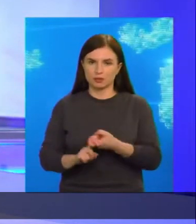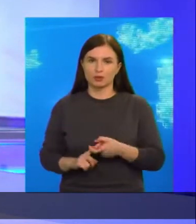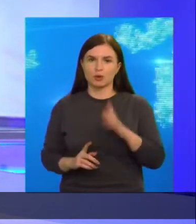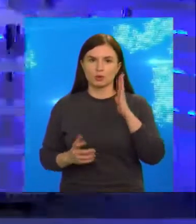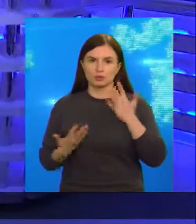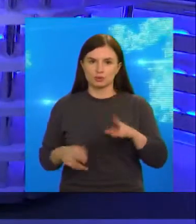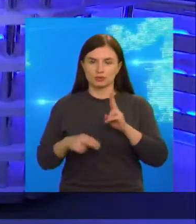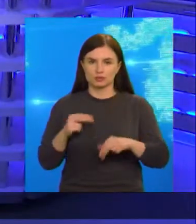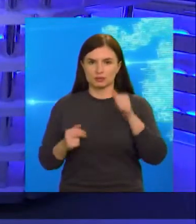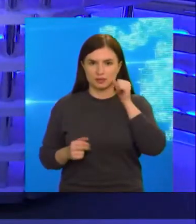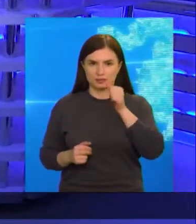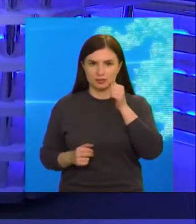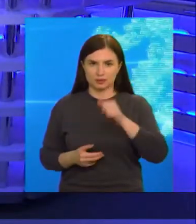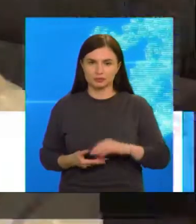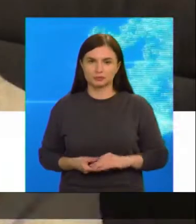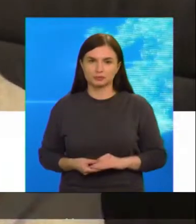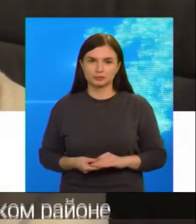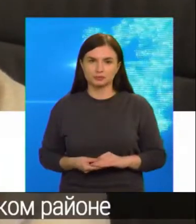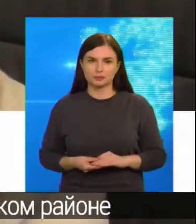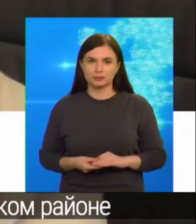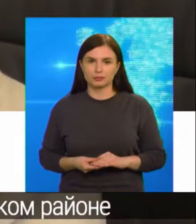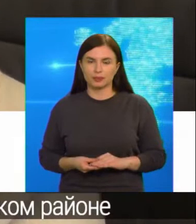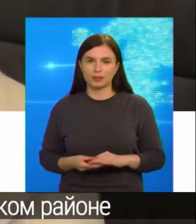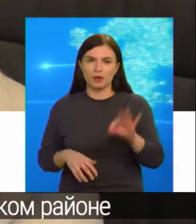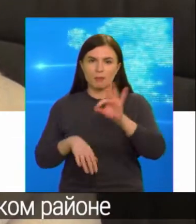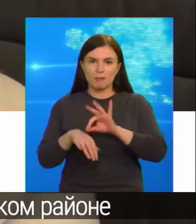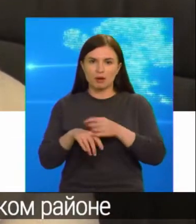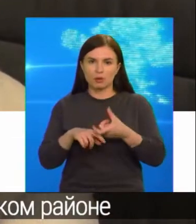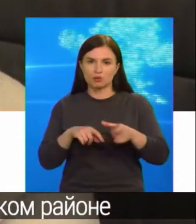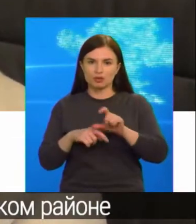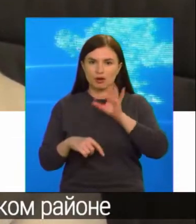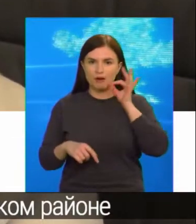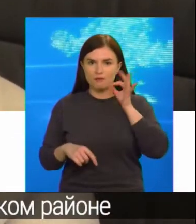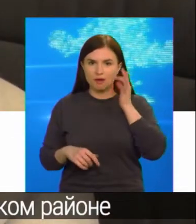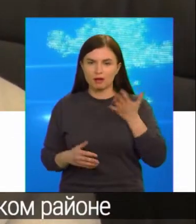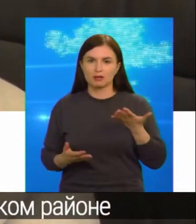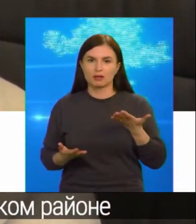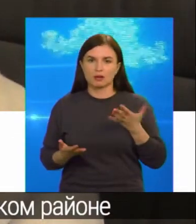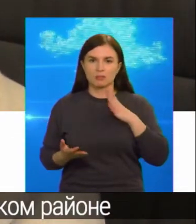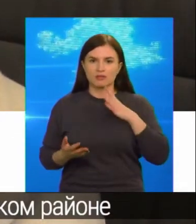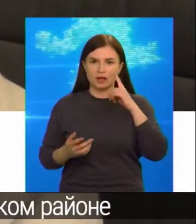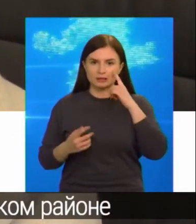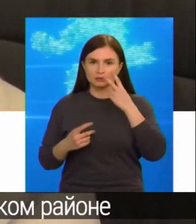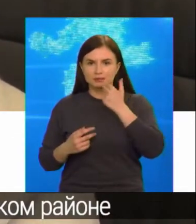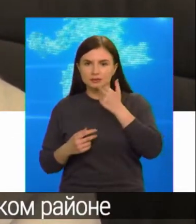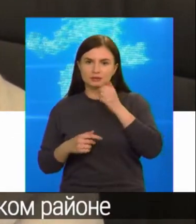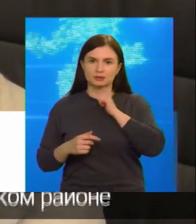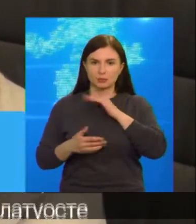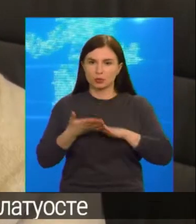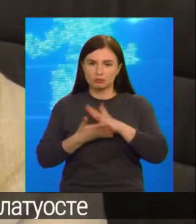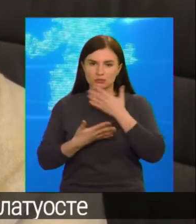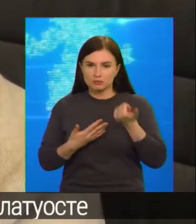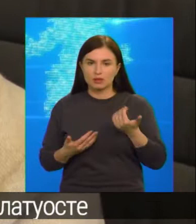завтра. Болезнь себя ведет очень коварно. То есть при отсутствии симптомов на данный момент,